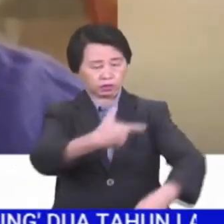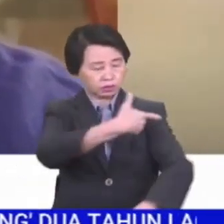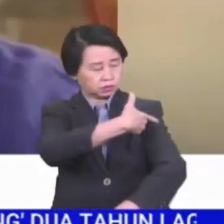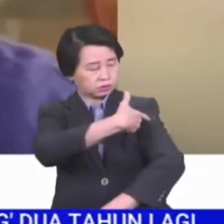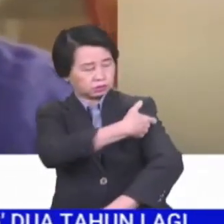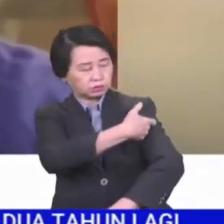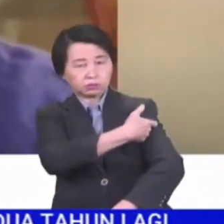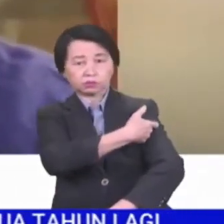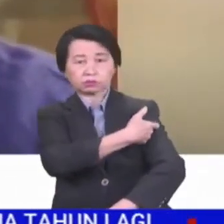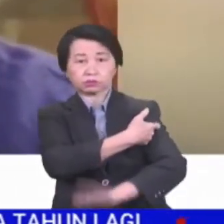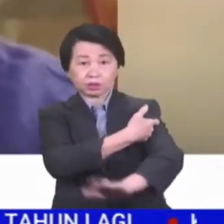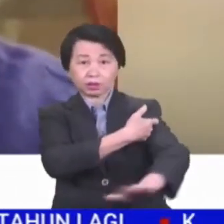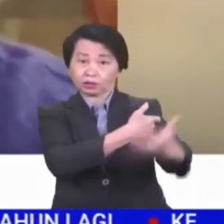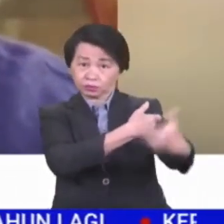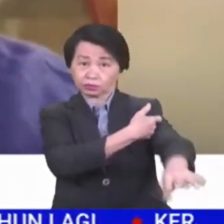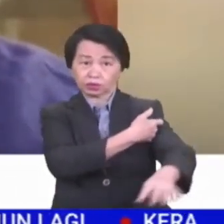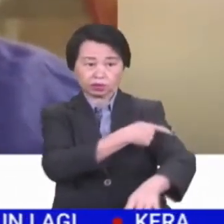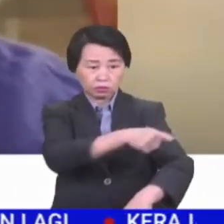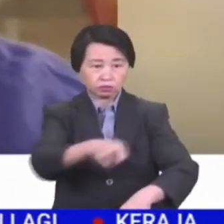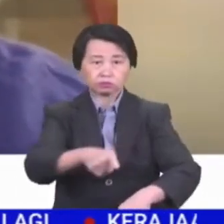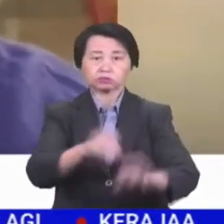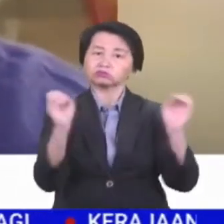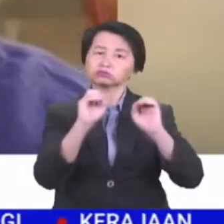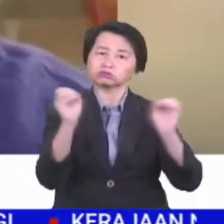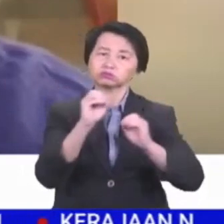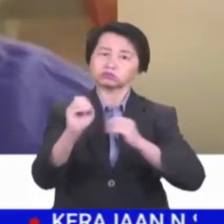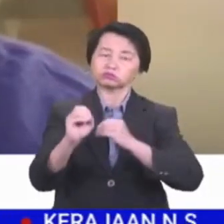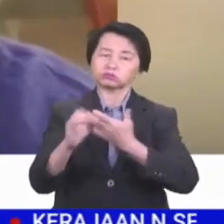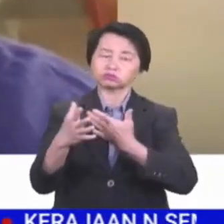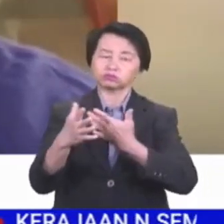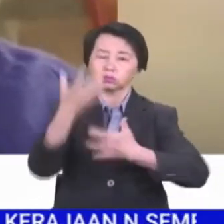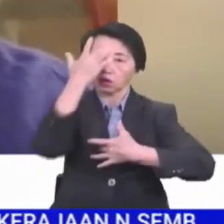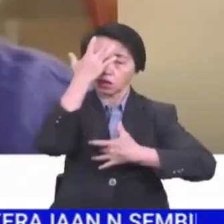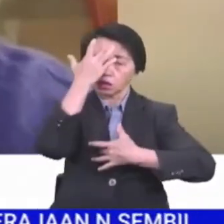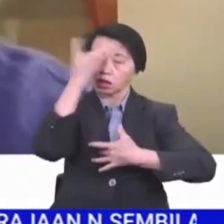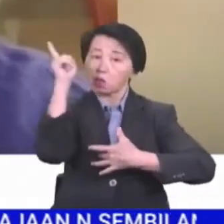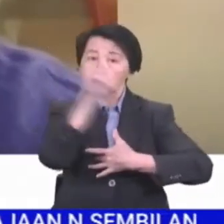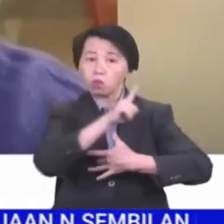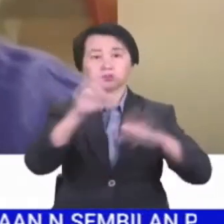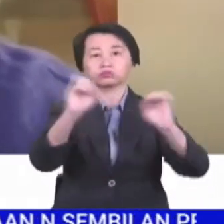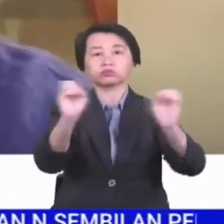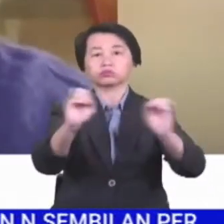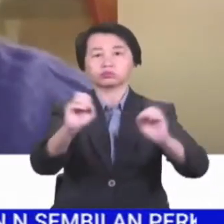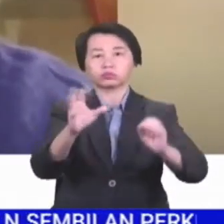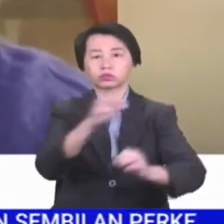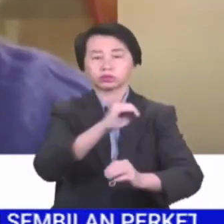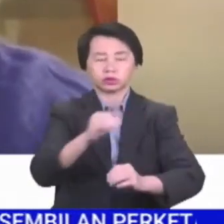vaksin tidak dapat jangkitan yang teruk dan tidak dapat